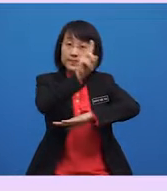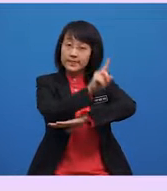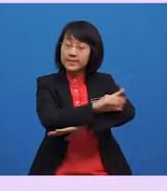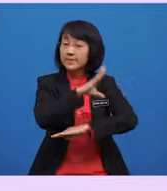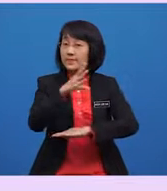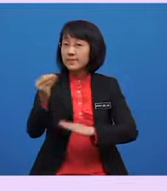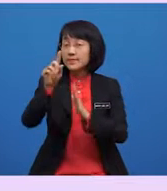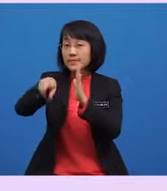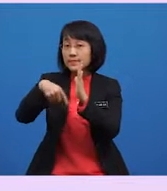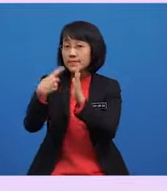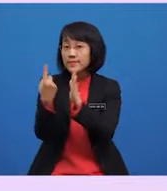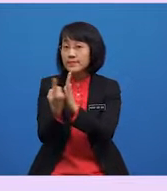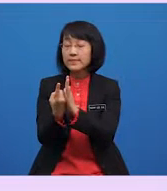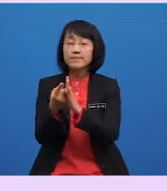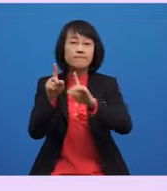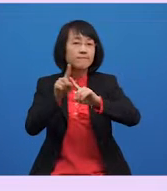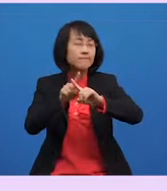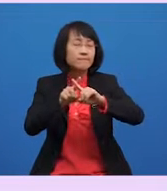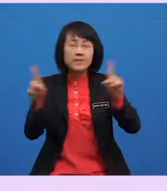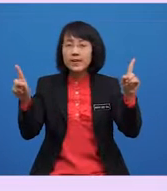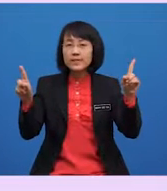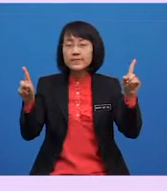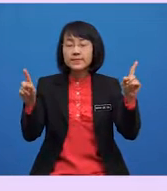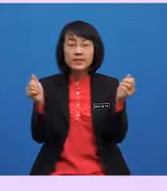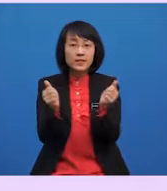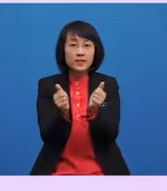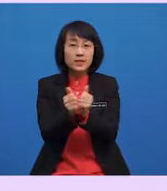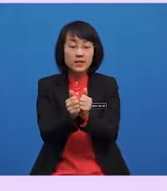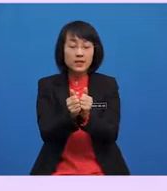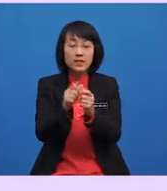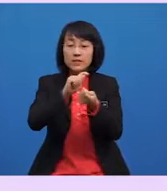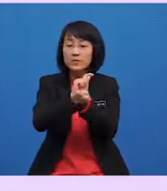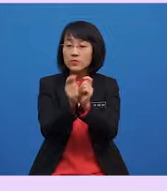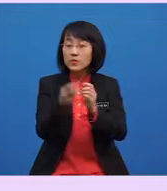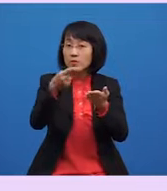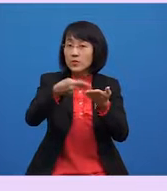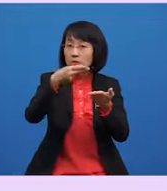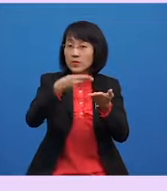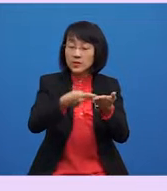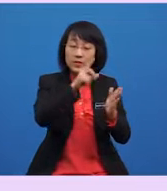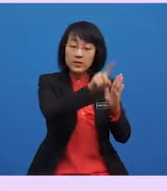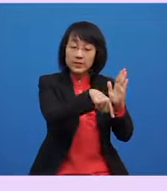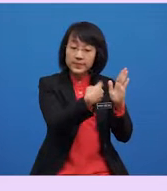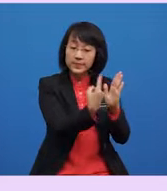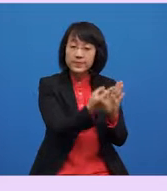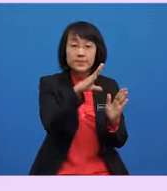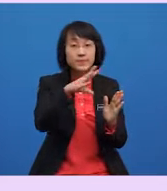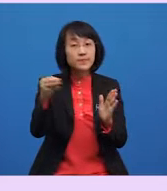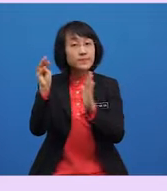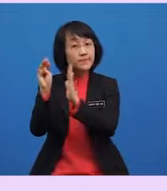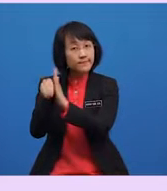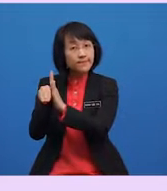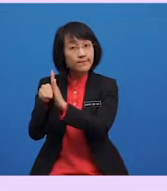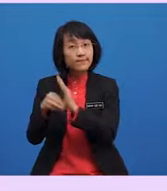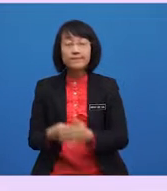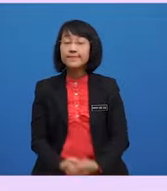jam berbeza dengan nilai penukaran unit antara jam dan minit.